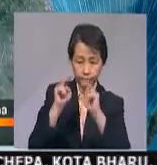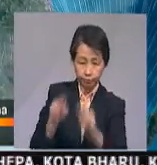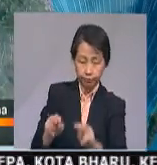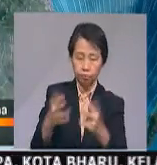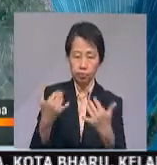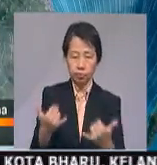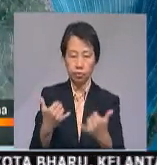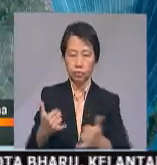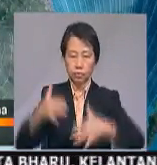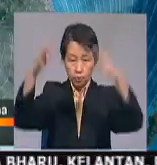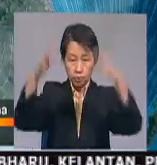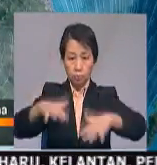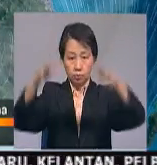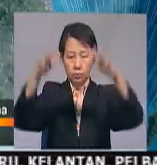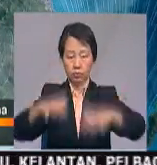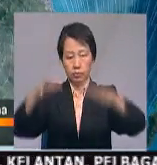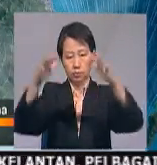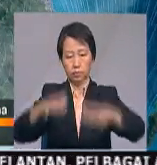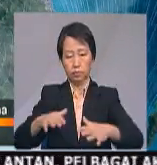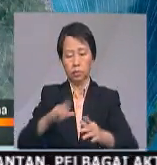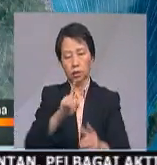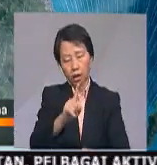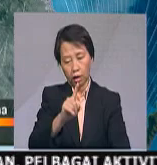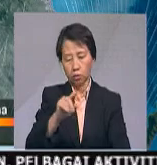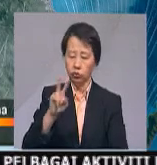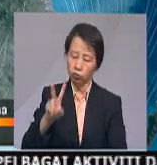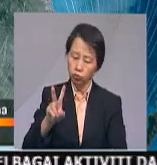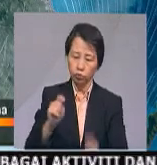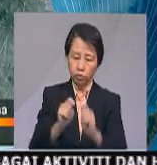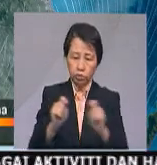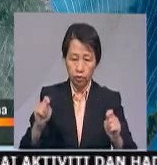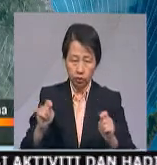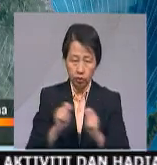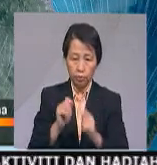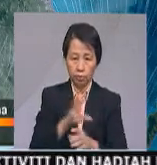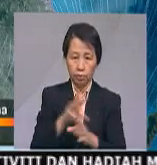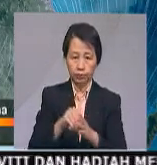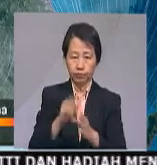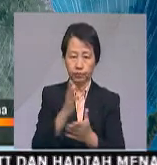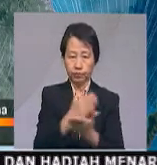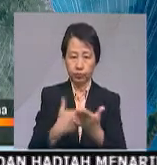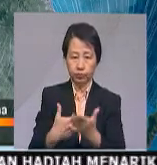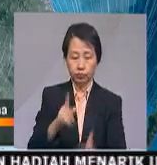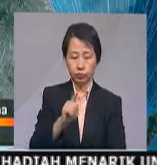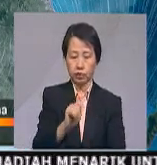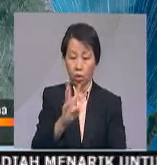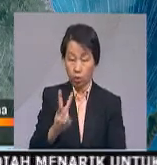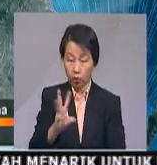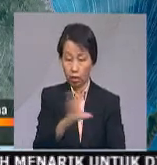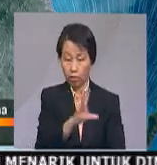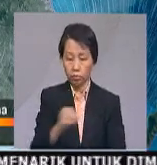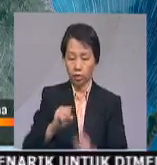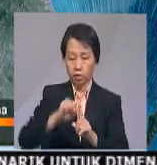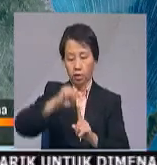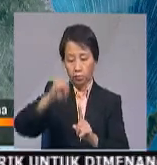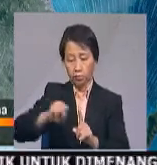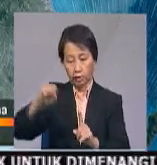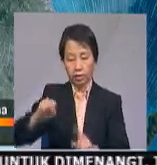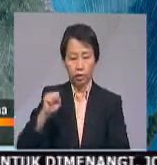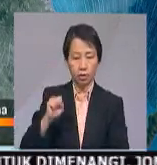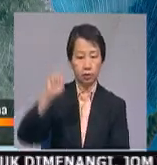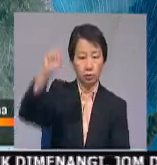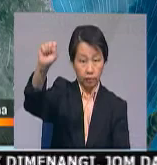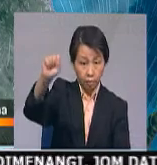ini, hujan kini sedang berlaku di satu dua tempat melibatkan bahagian Tawau dan Sandakan di Sabah, yang